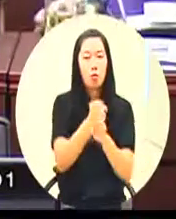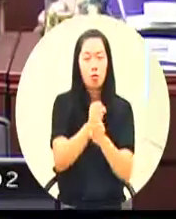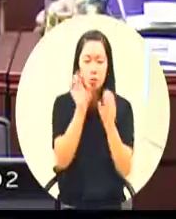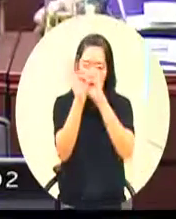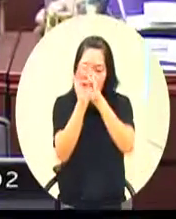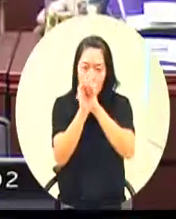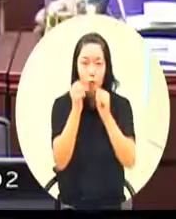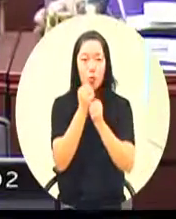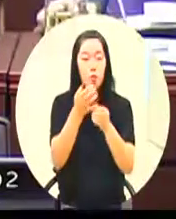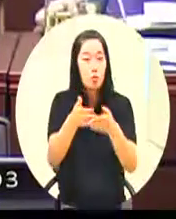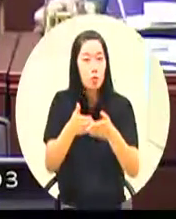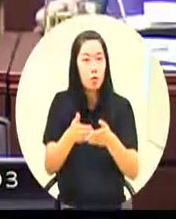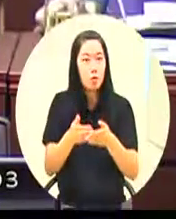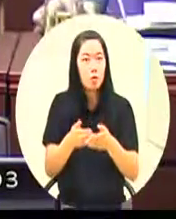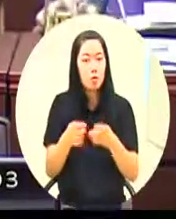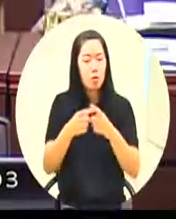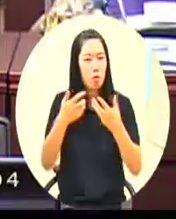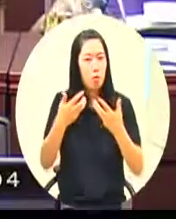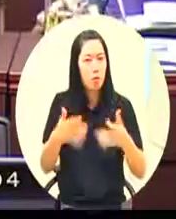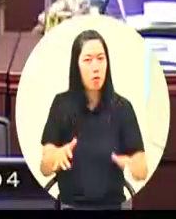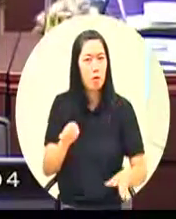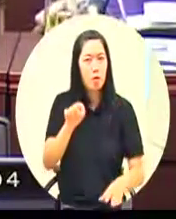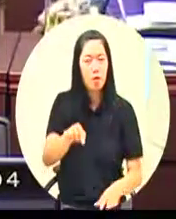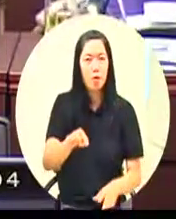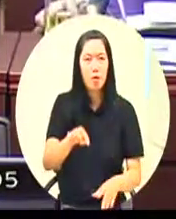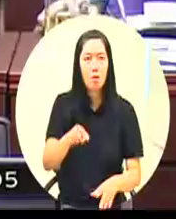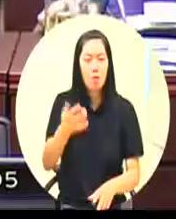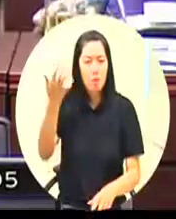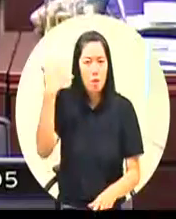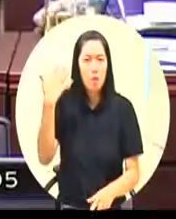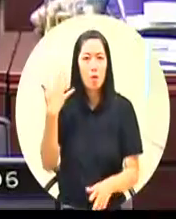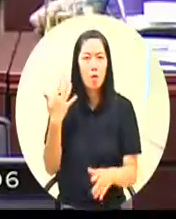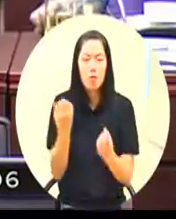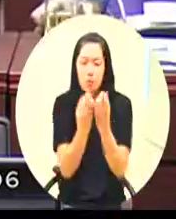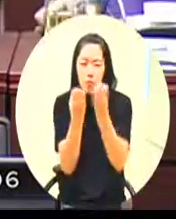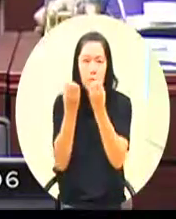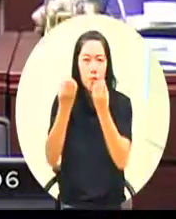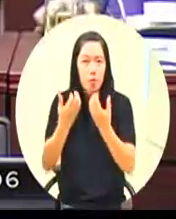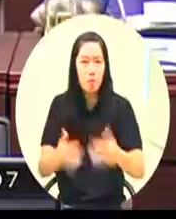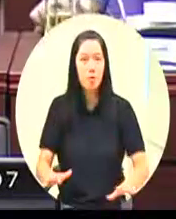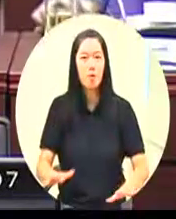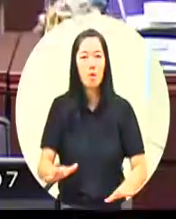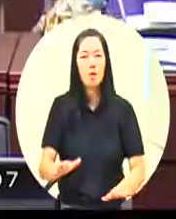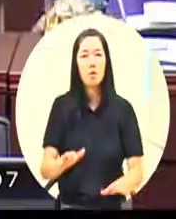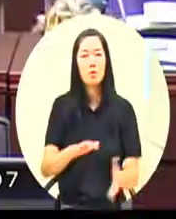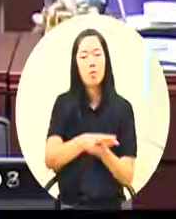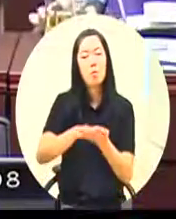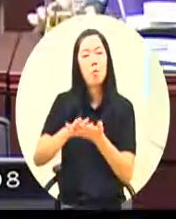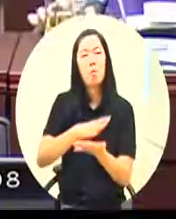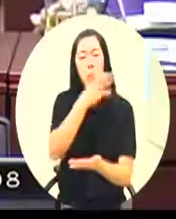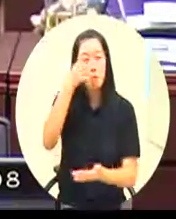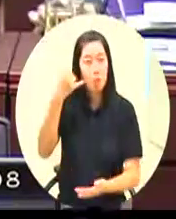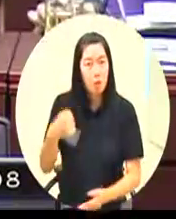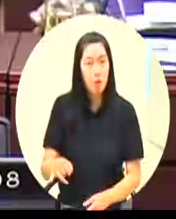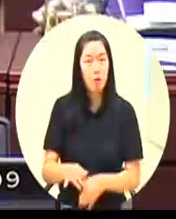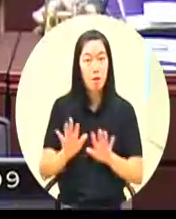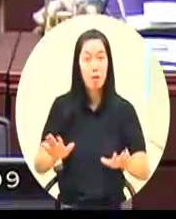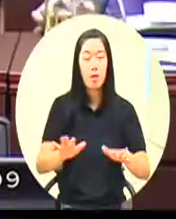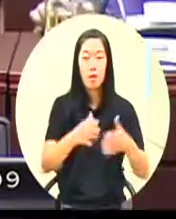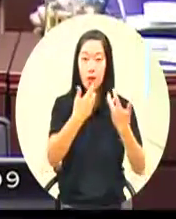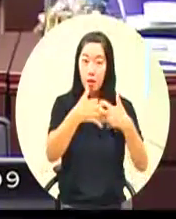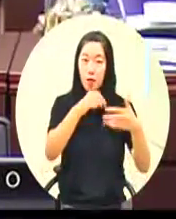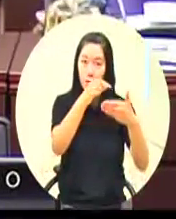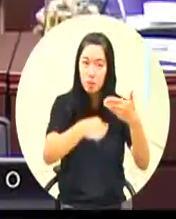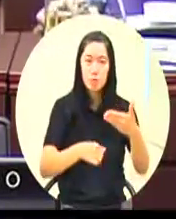所以很多人会说这样的事情好像以前也发生过了，没有怎么样，会把它呼呼掉。所以现在的机制已经不是这个样